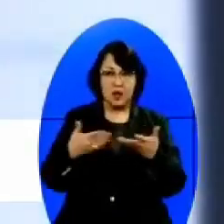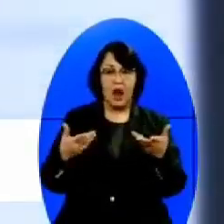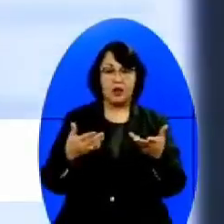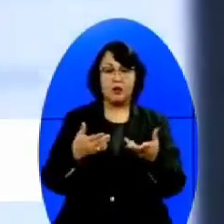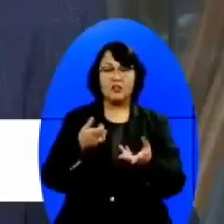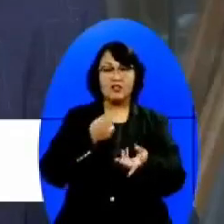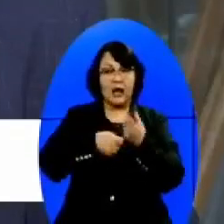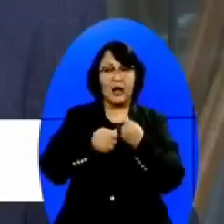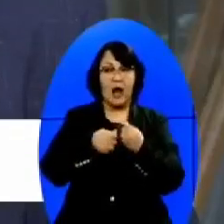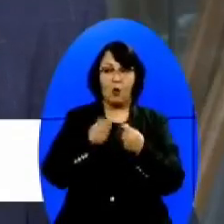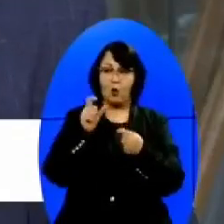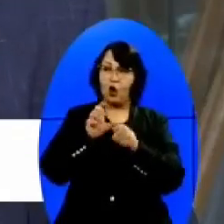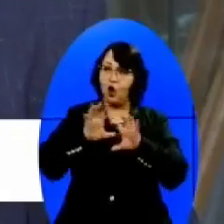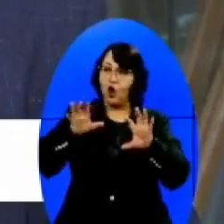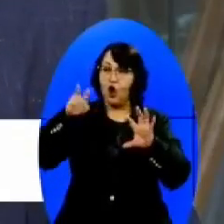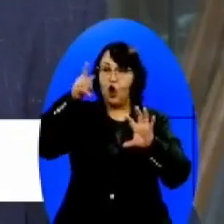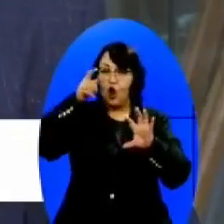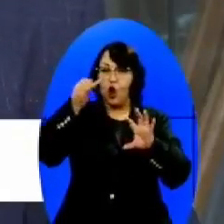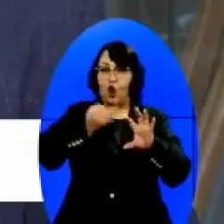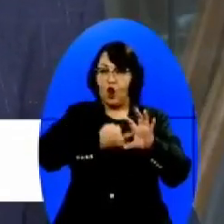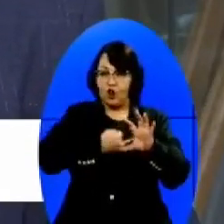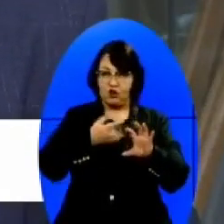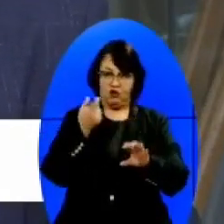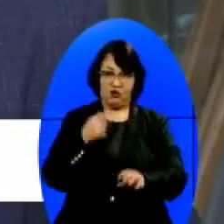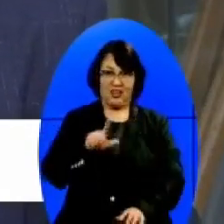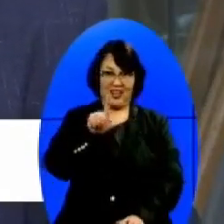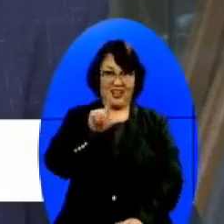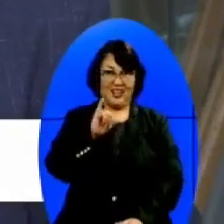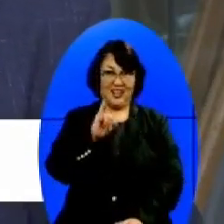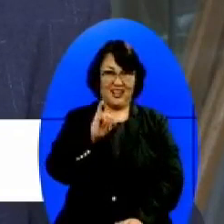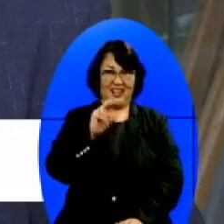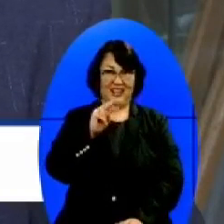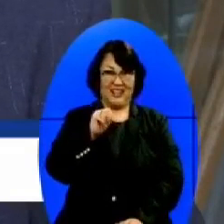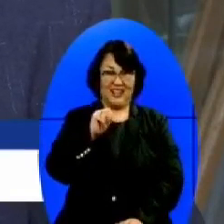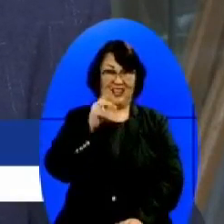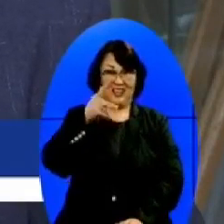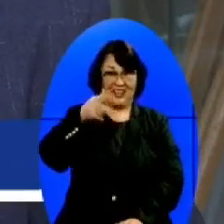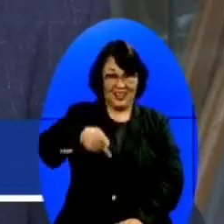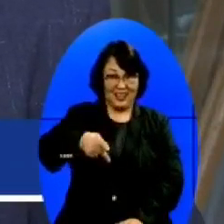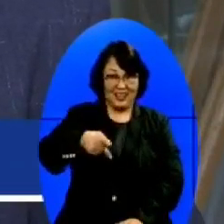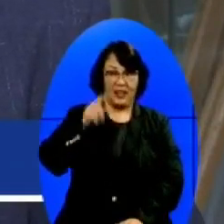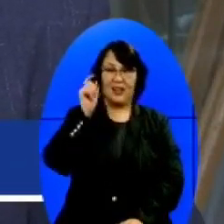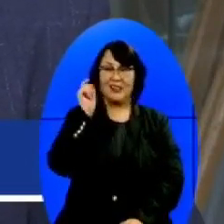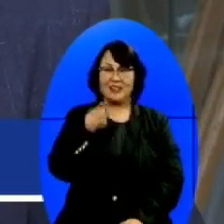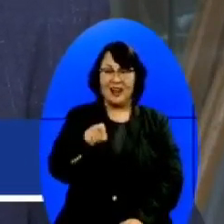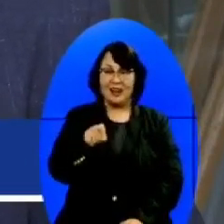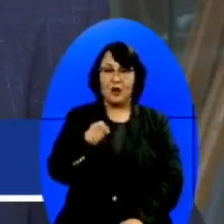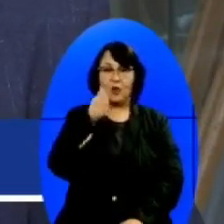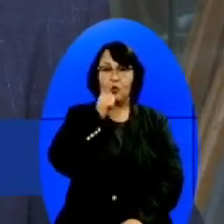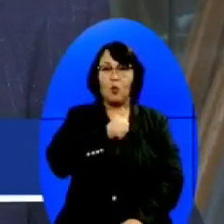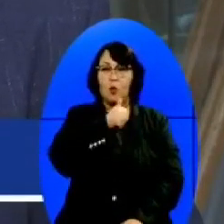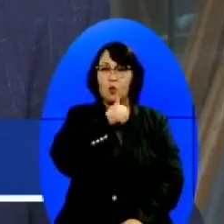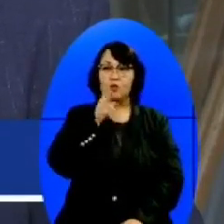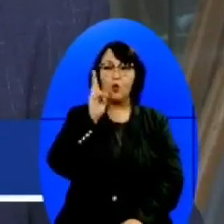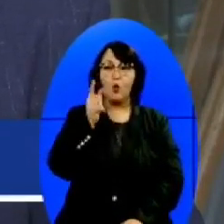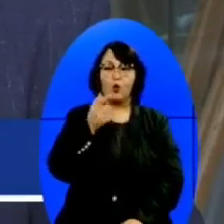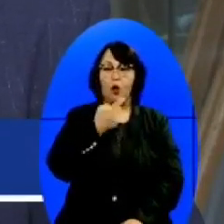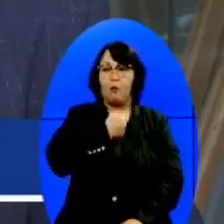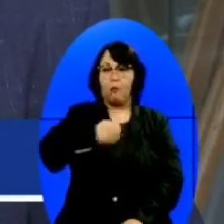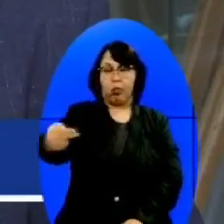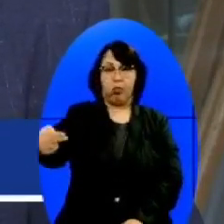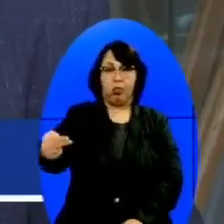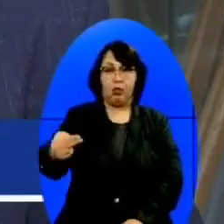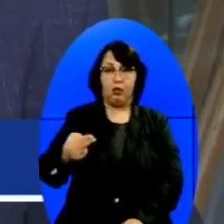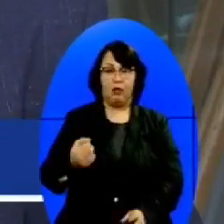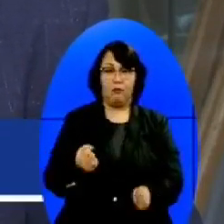бий. Линк буюу холбоост харуулах зүйл дээр дарсны улмаас нууц үгээ бусдад алдах. Тэгээд нууц үгээ